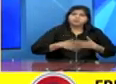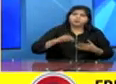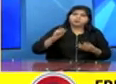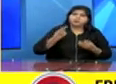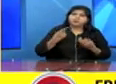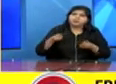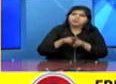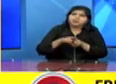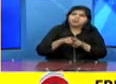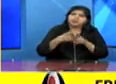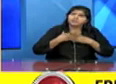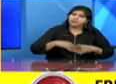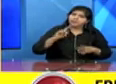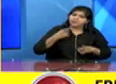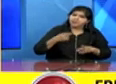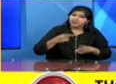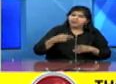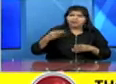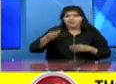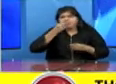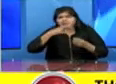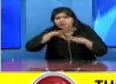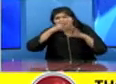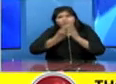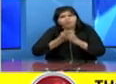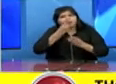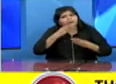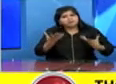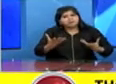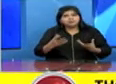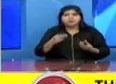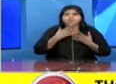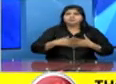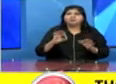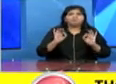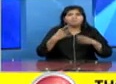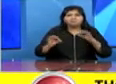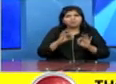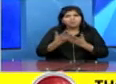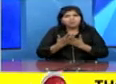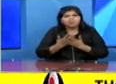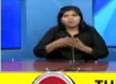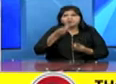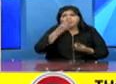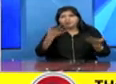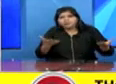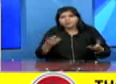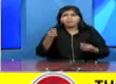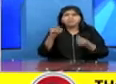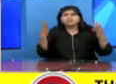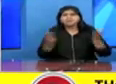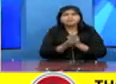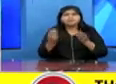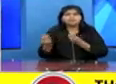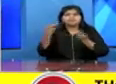साधन स्वास्थ्य ही है। ऐसे में नियम तोड़ने वाले अपने जीवन के साथ